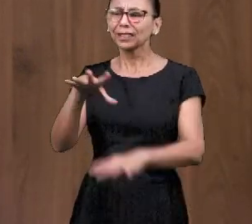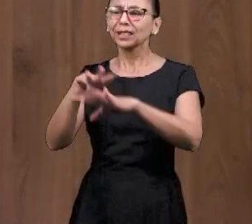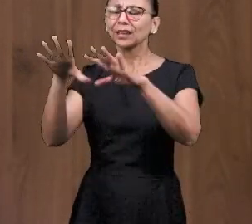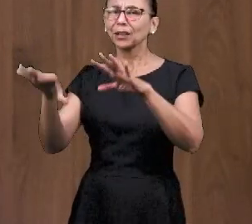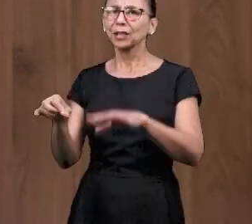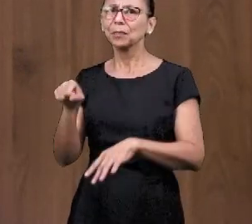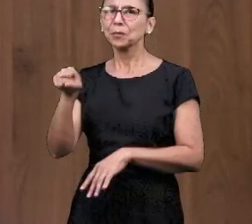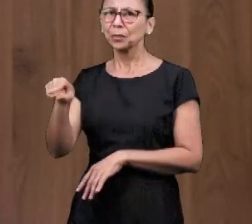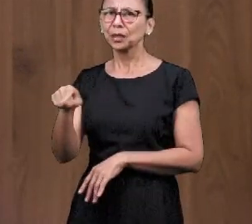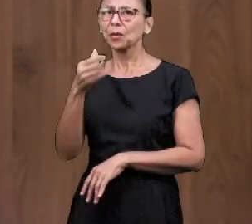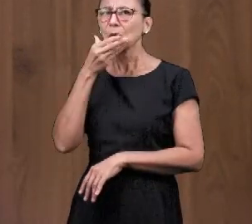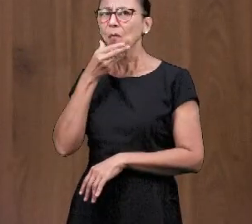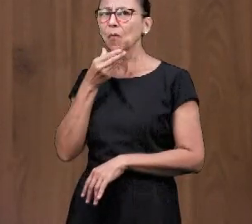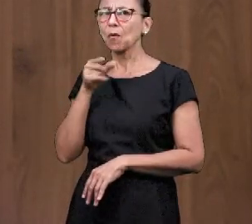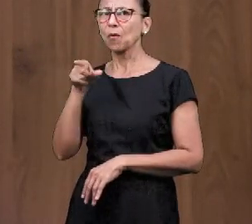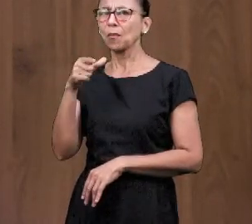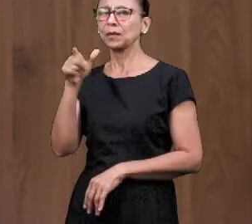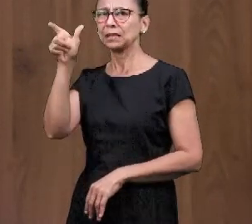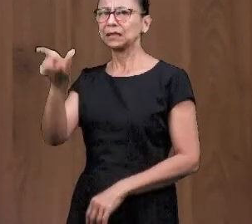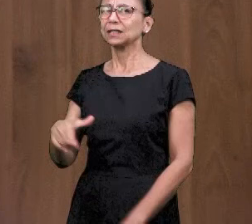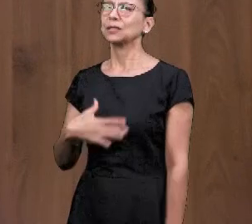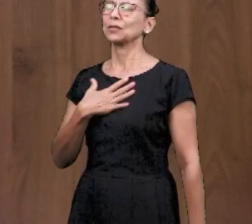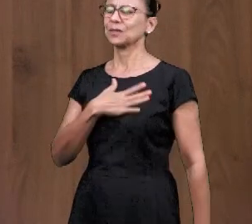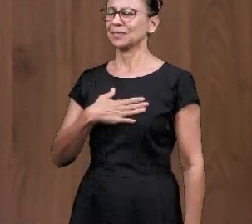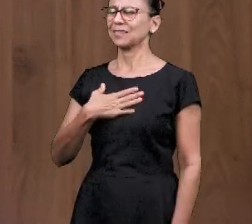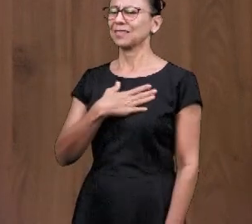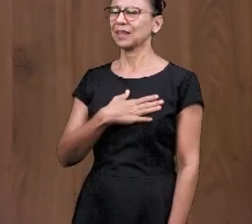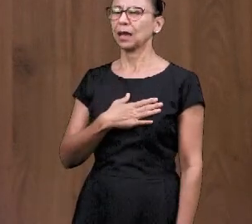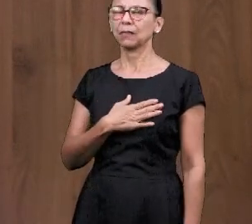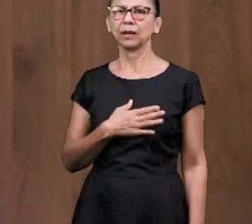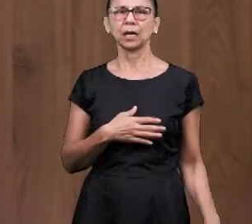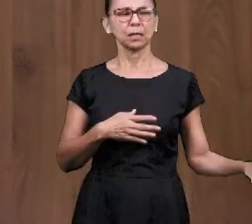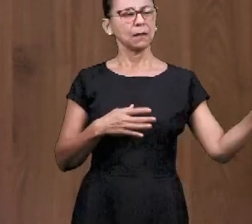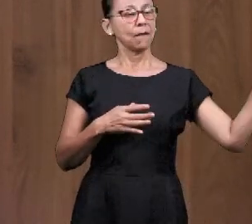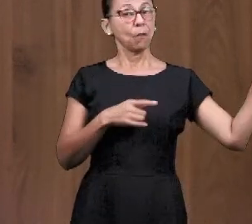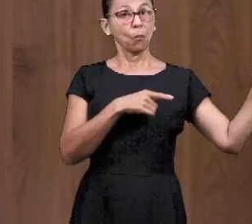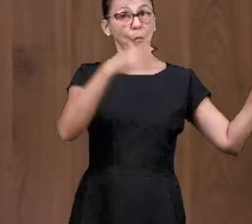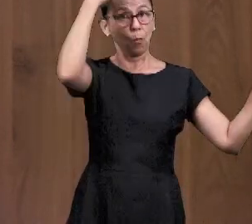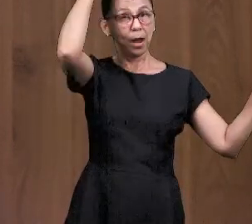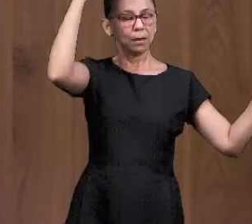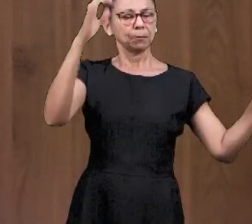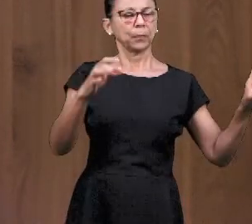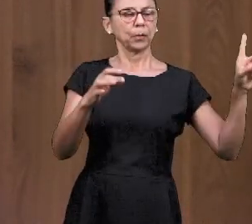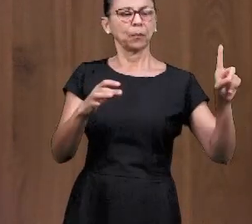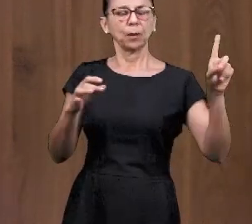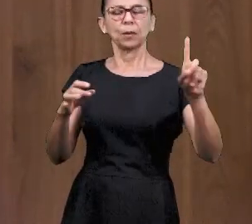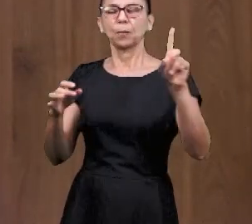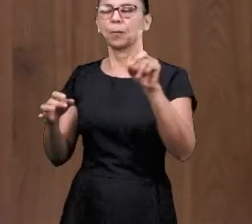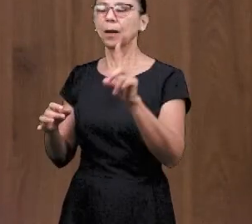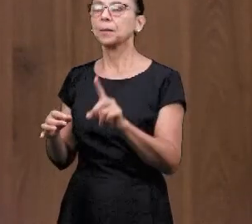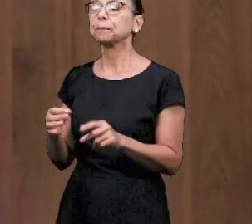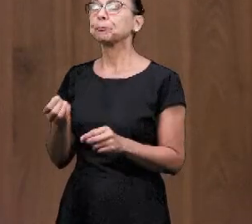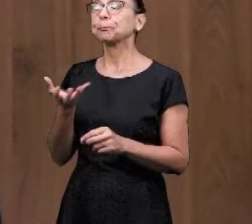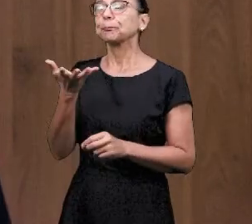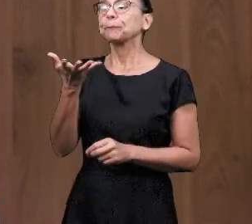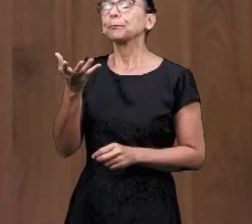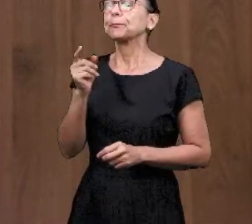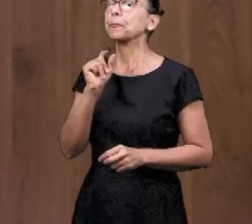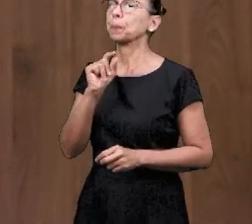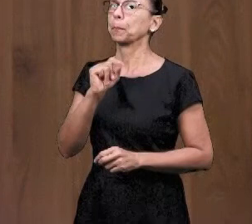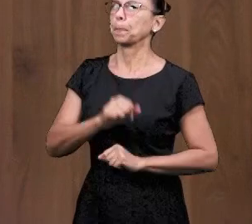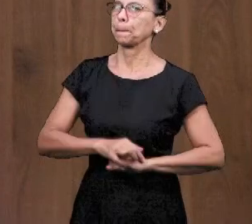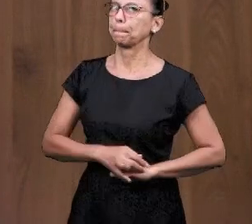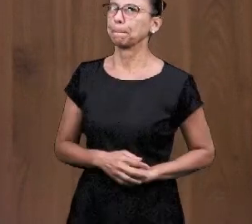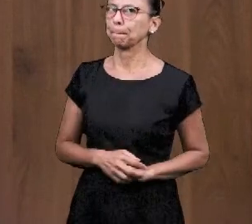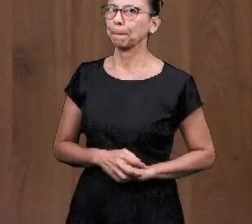pour Naboth, il ne s'est pas préoccupé avec cela. Il est allé vers Naboth pour faire des propositions pour prendre sa vigne. Il a dit à